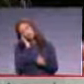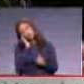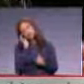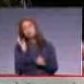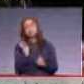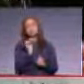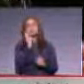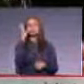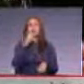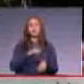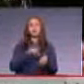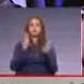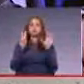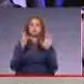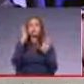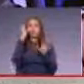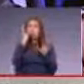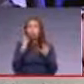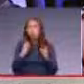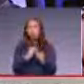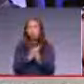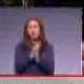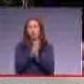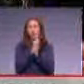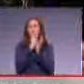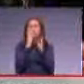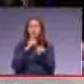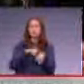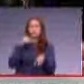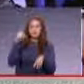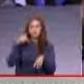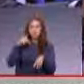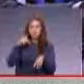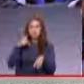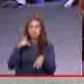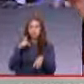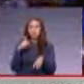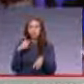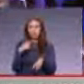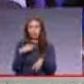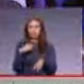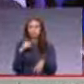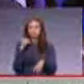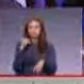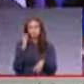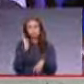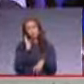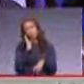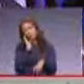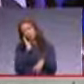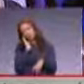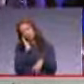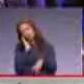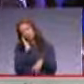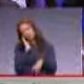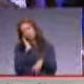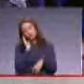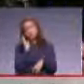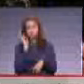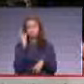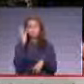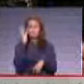انام 7 الصبح او 6 الصبح يعني متاخر؟ مين اللي بيقول مين او بتنامي بقى؟ قريت مره كده يقولوا نبيل عبيد بتنام بعد لما الناس